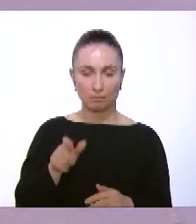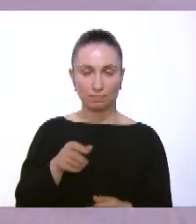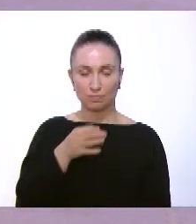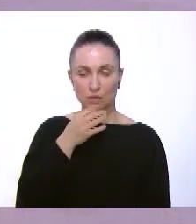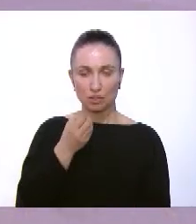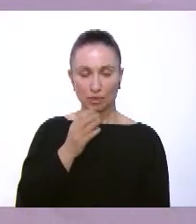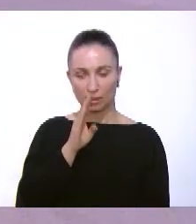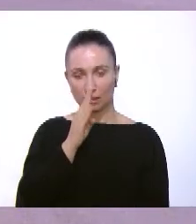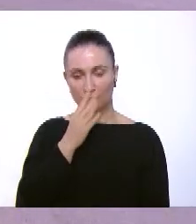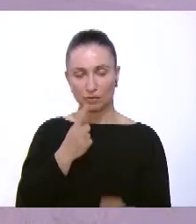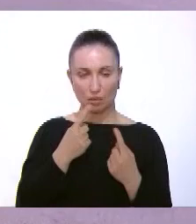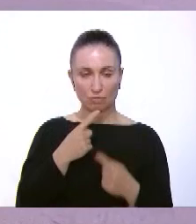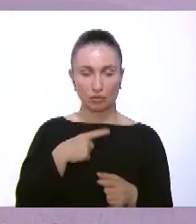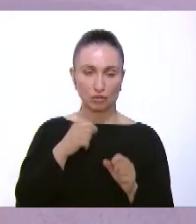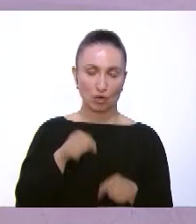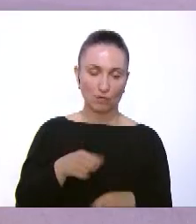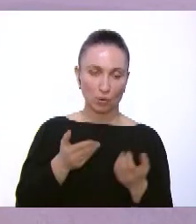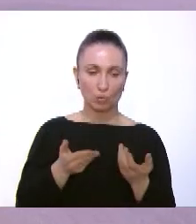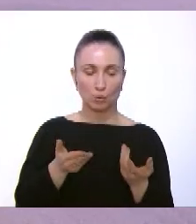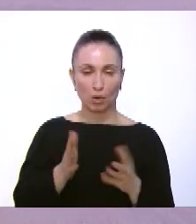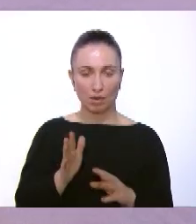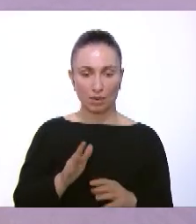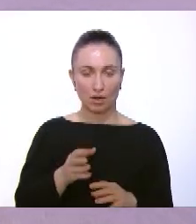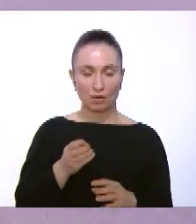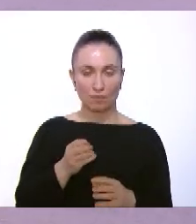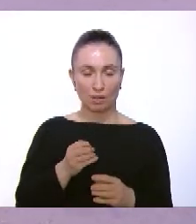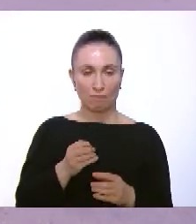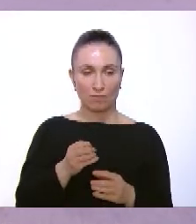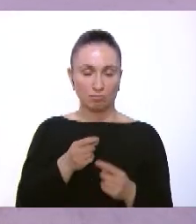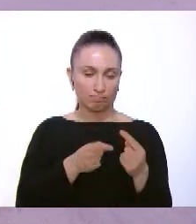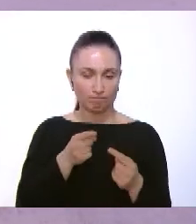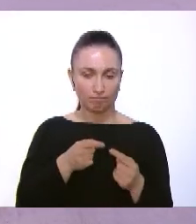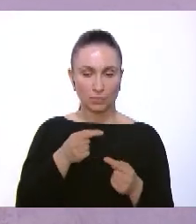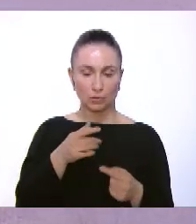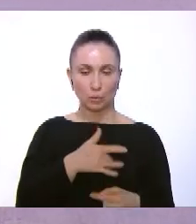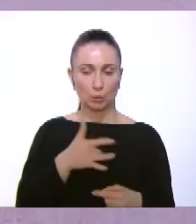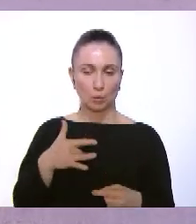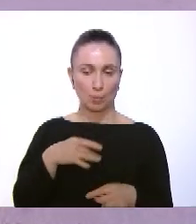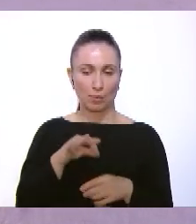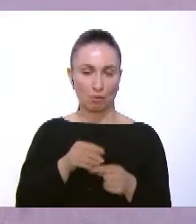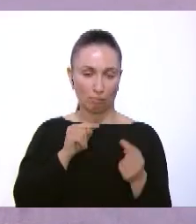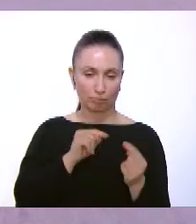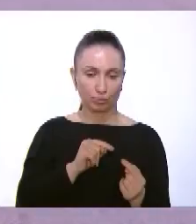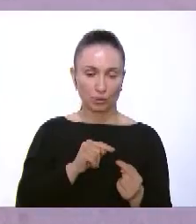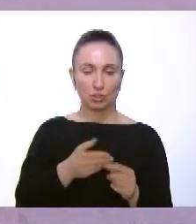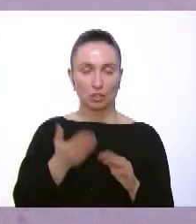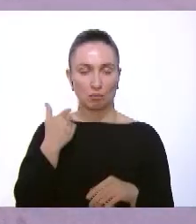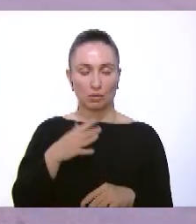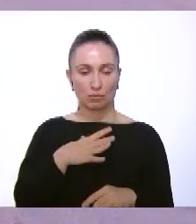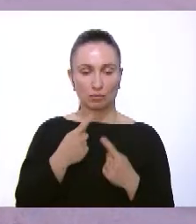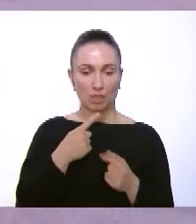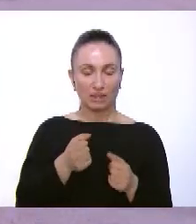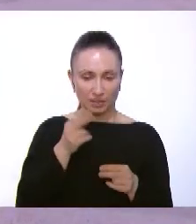ჯერ დაეჭვებით საუბარი შეგვიძლია თუ არა კვლავ შევეჭდოთ ტუბერკულოზს. შემდეგ იყო ლაპარაკი რომ